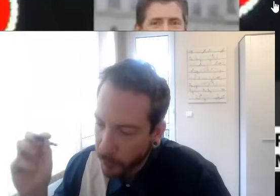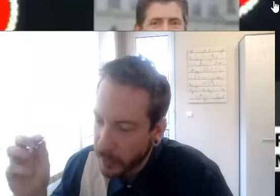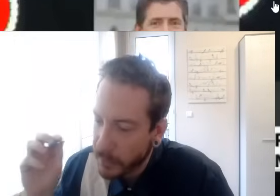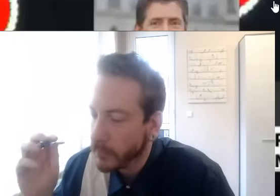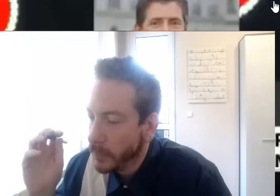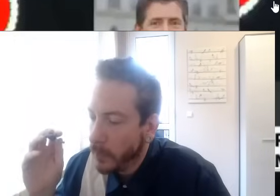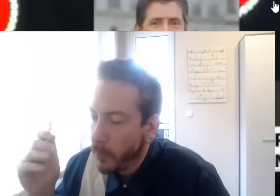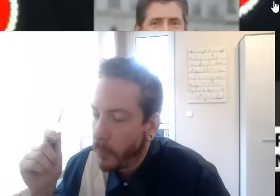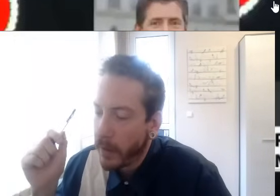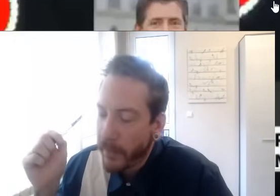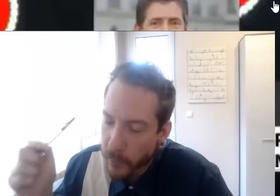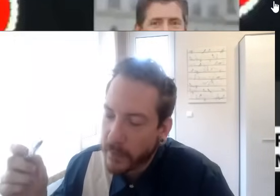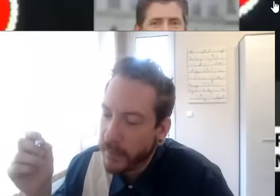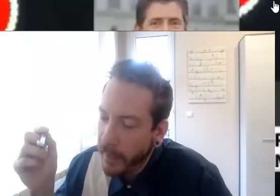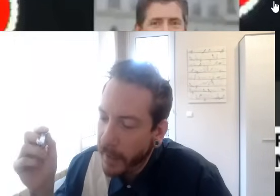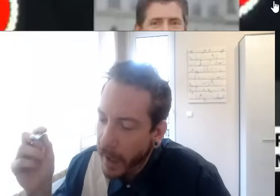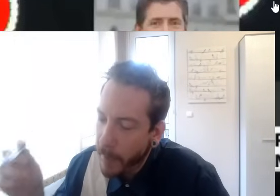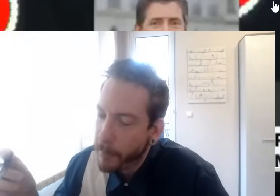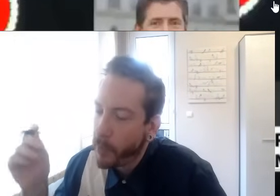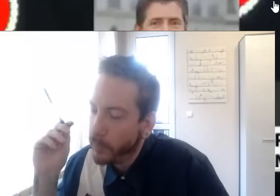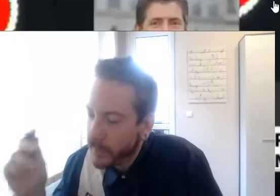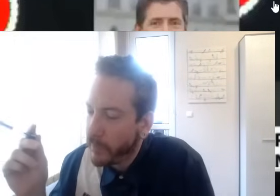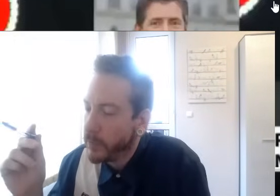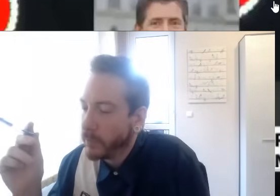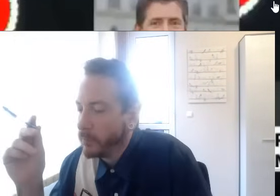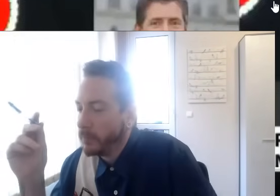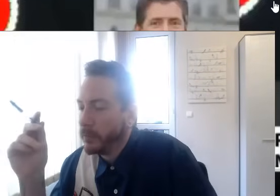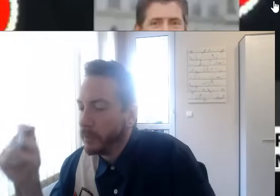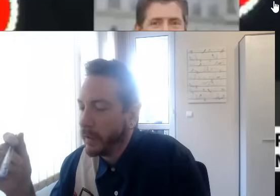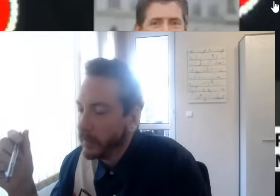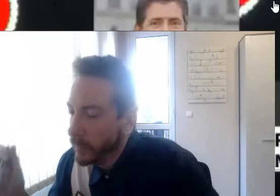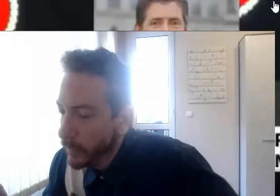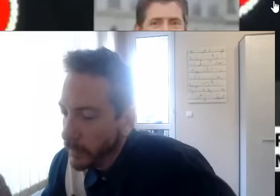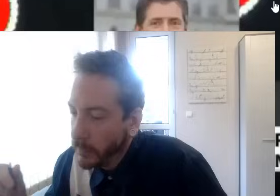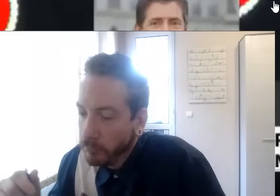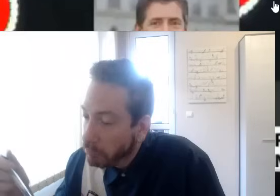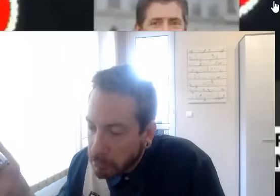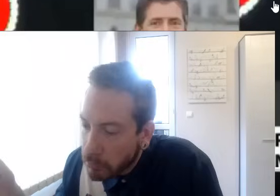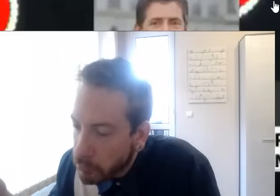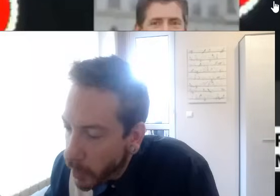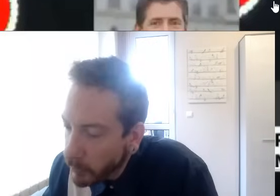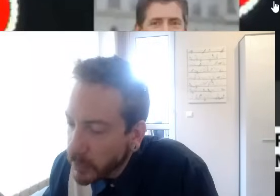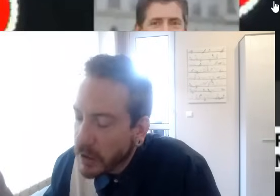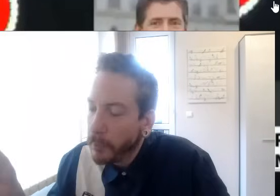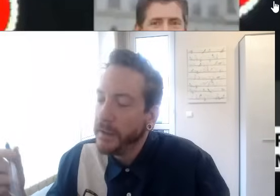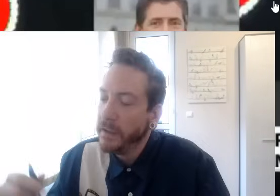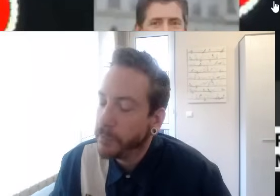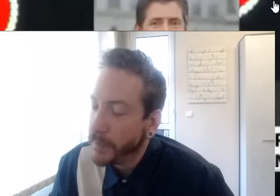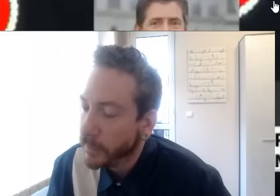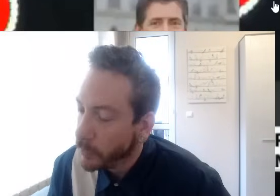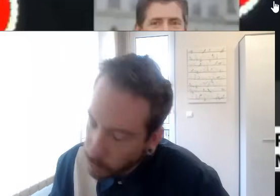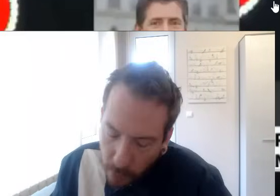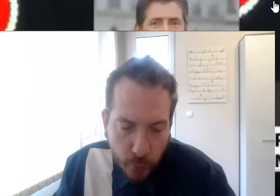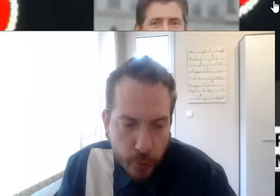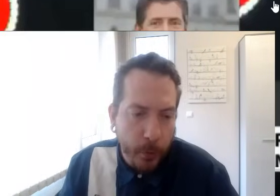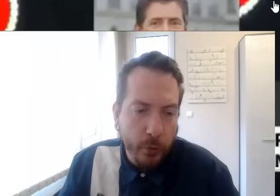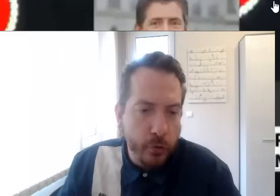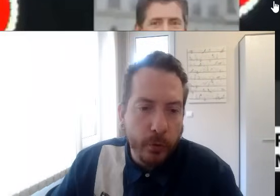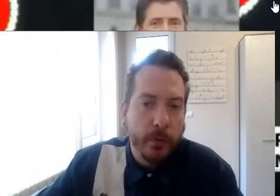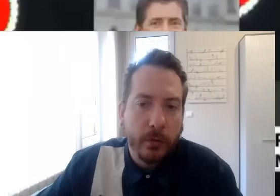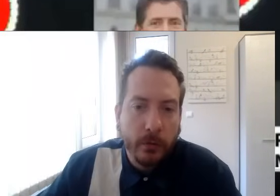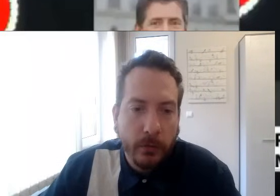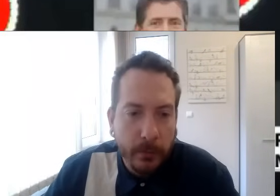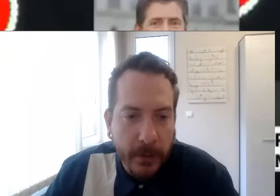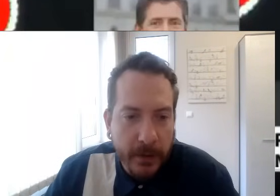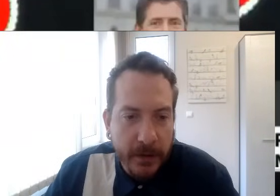prendre des migrants. On l'a forcé à prendre des Afghans. Voilà. Non, mais j'ai pas envie, en fait. Non, non,